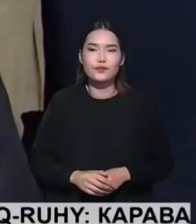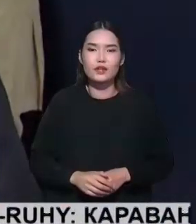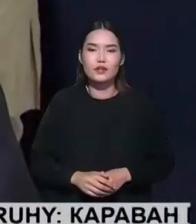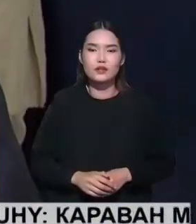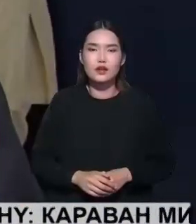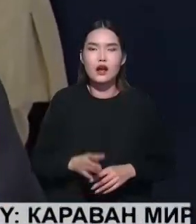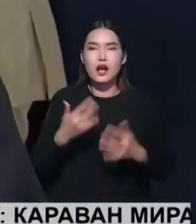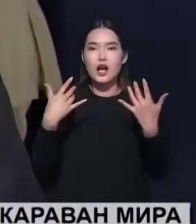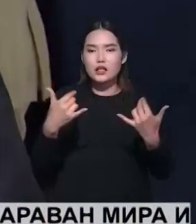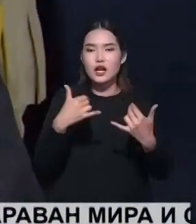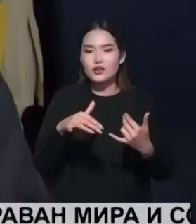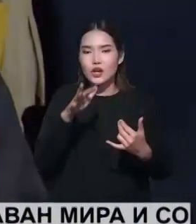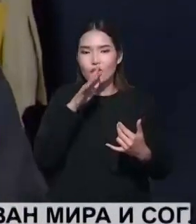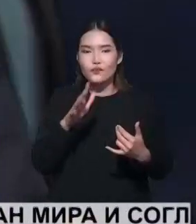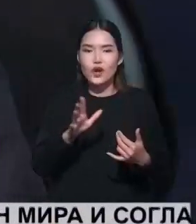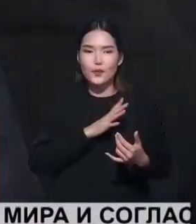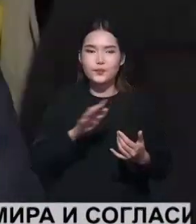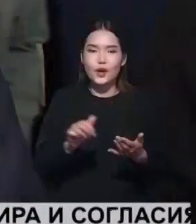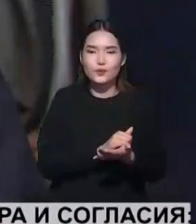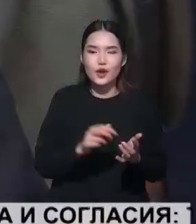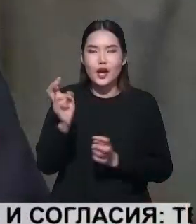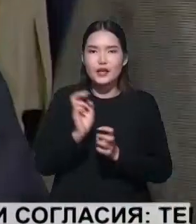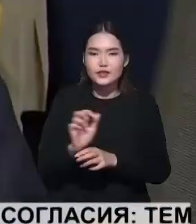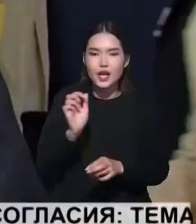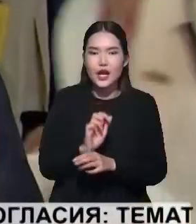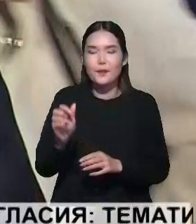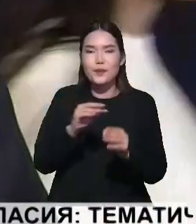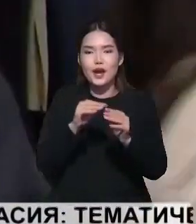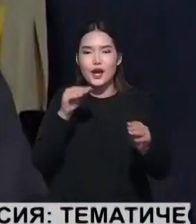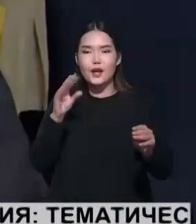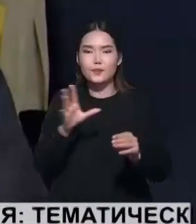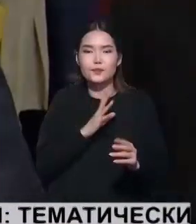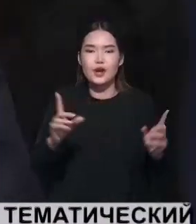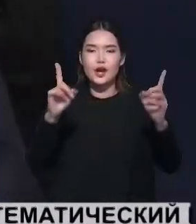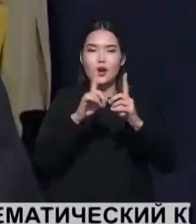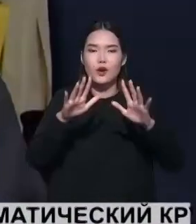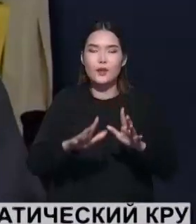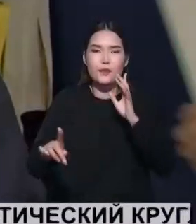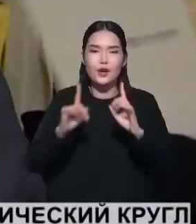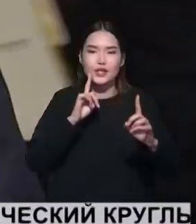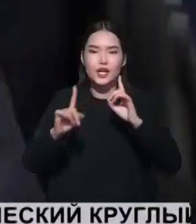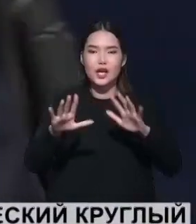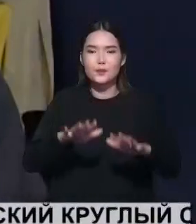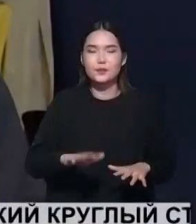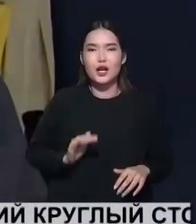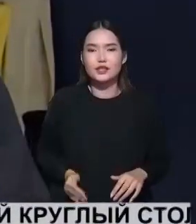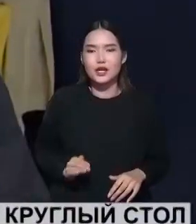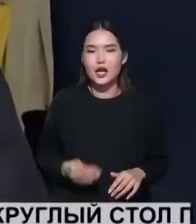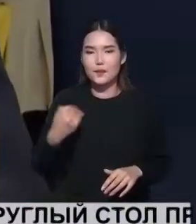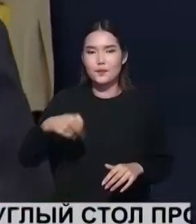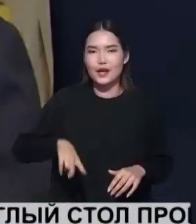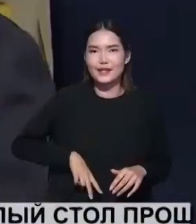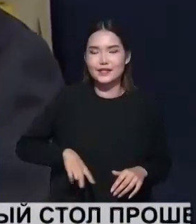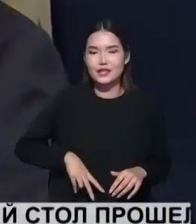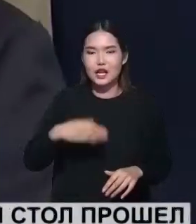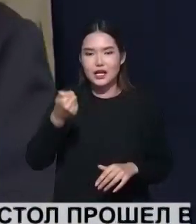В настоящее время мы строим цеха. Там мы будем производить кузова автомобиля. Мы встретились сегодня на бизнес-форуме с Hyundai Motor Company и обсудили все стоящие